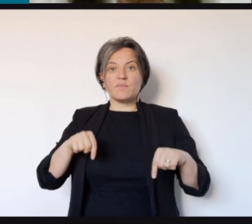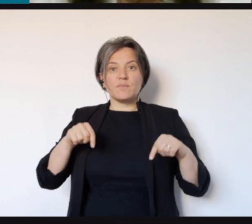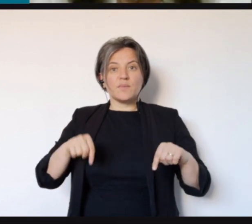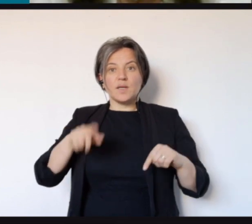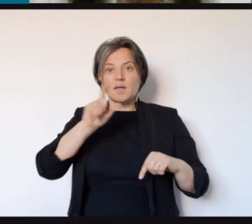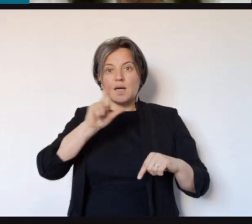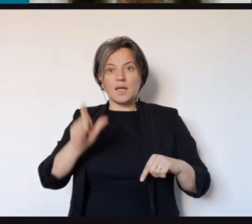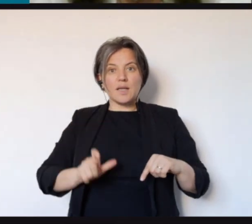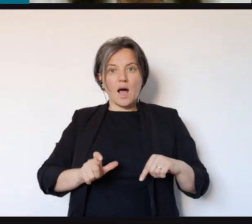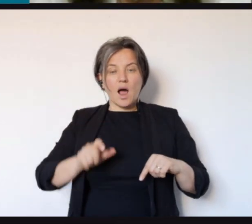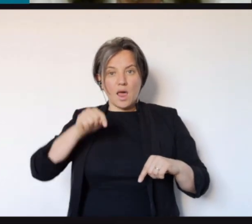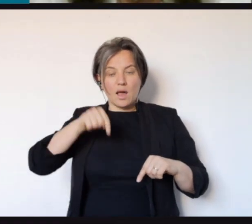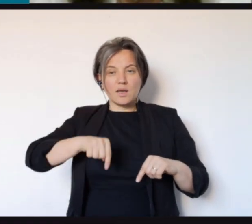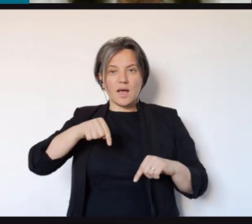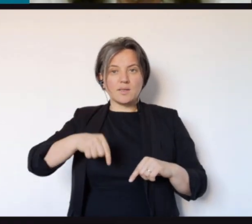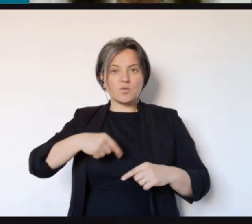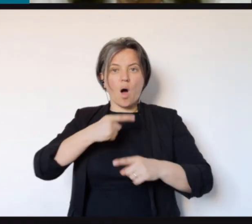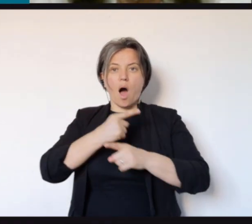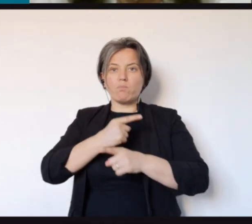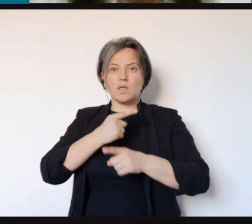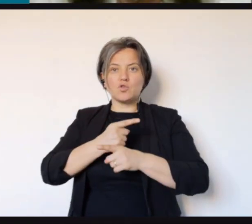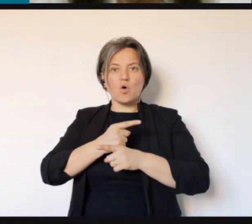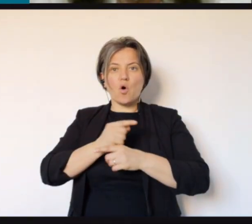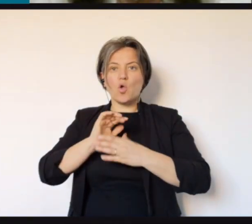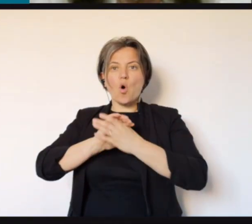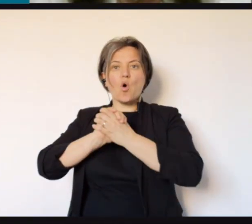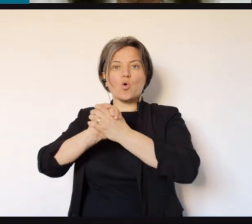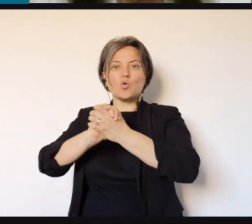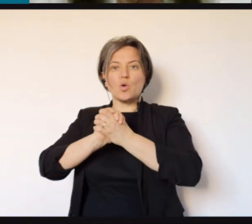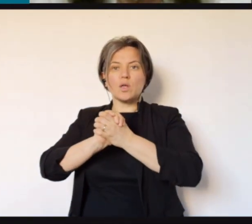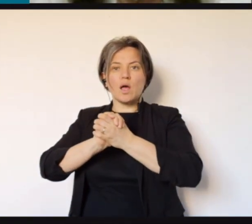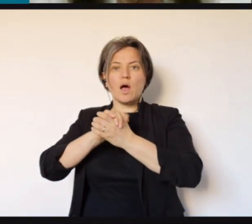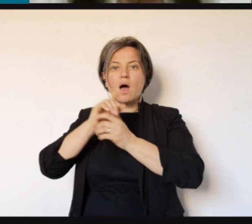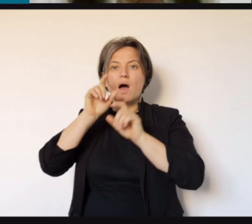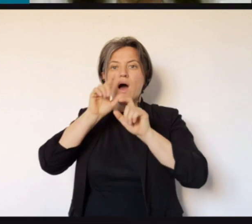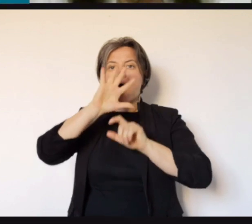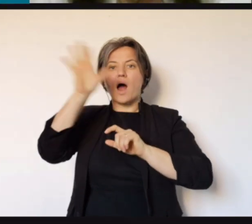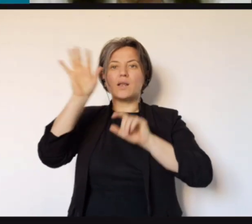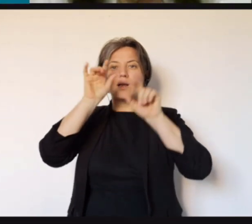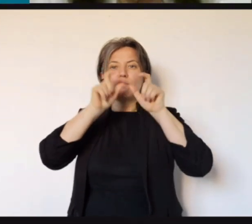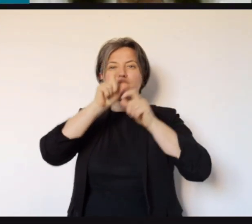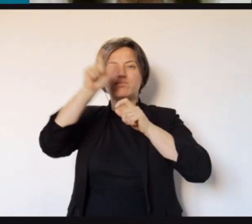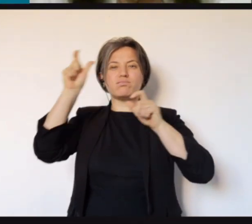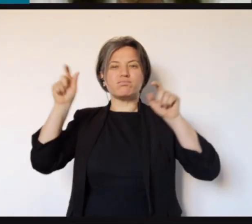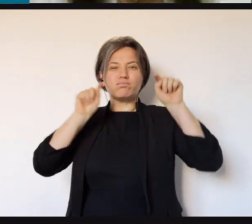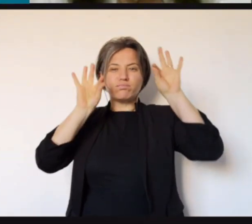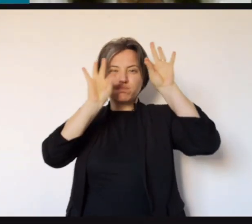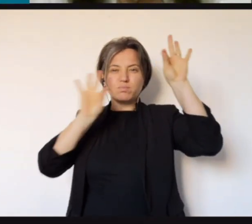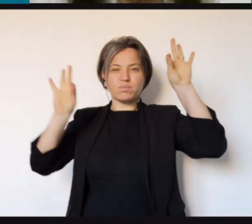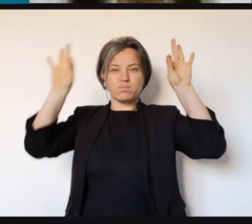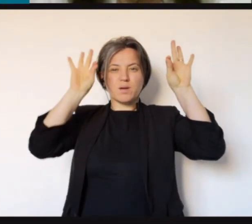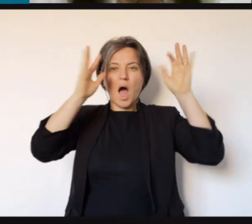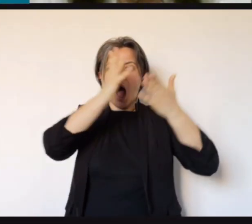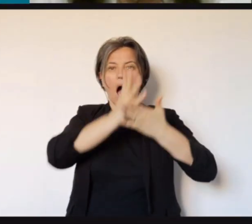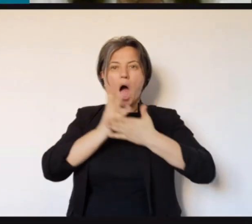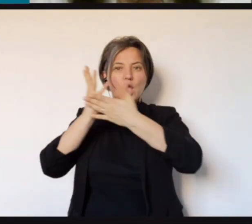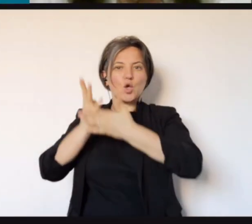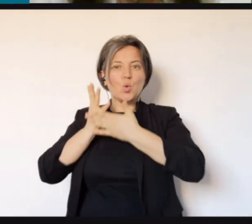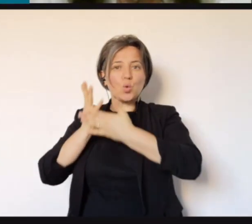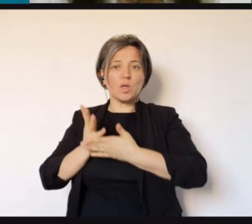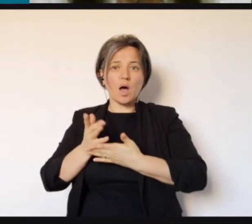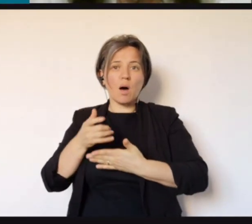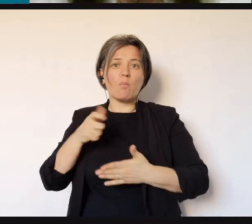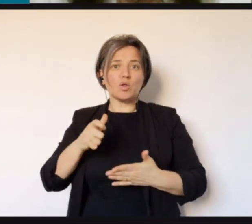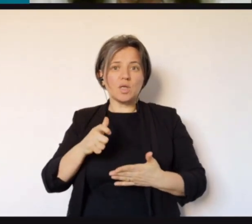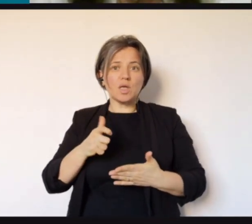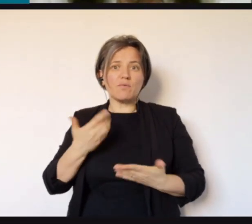ora è il paese che ha più bisogno di solidarietà e di aiuti rispetto agli altri, perché